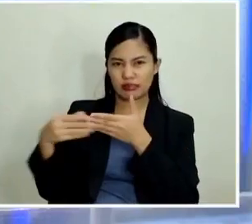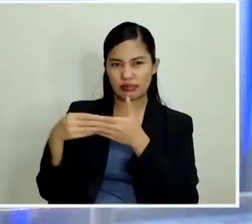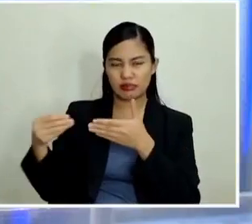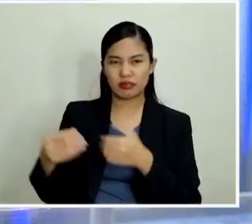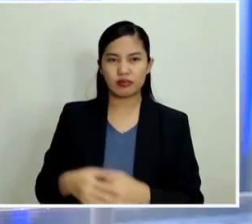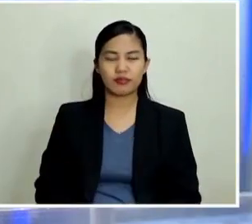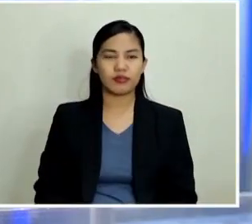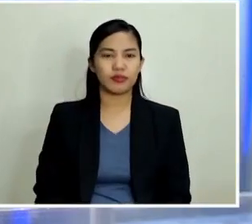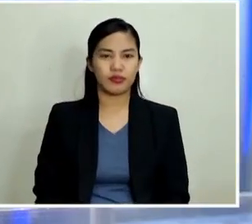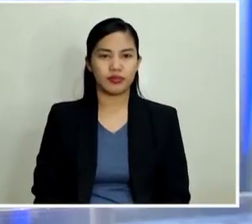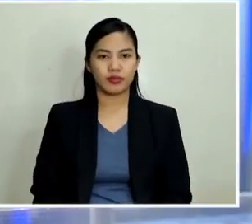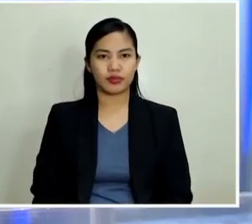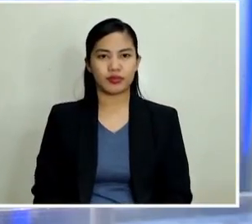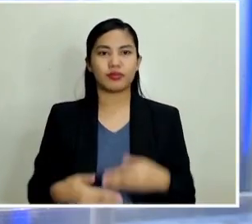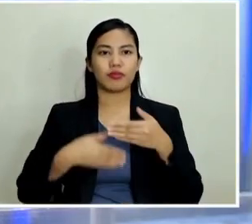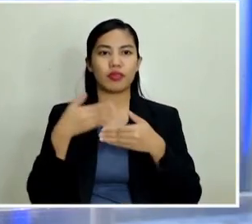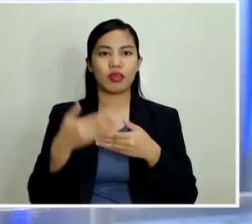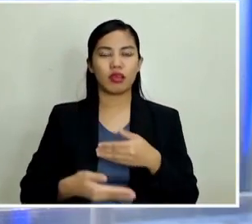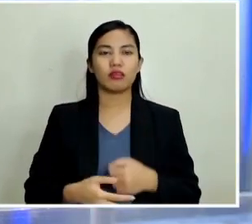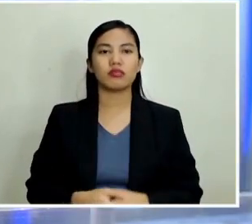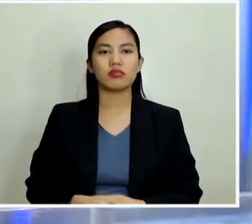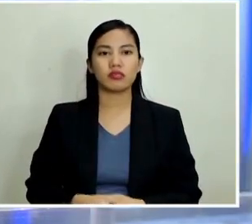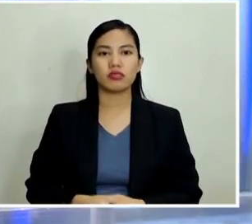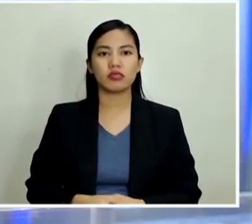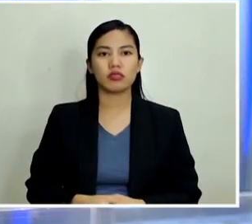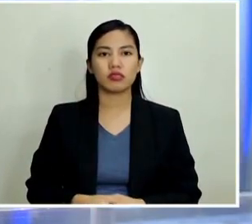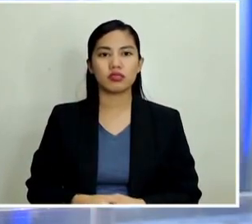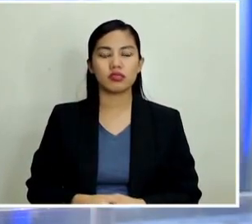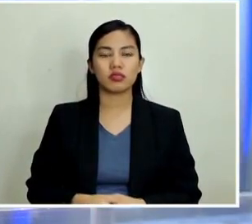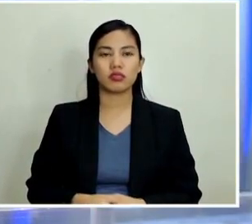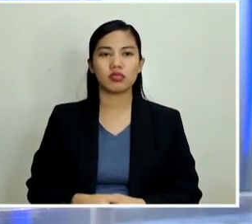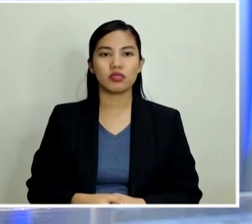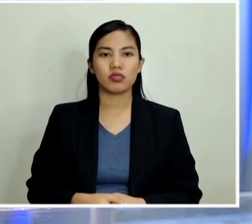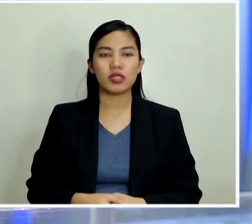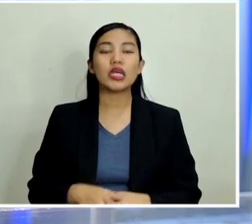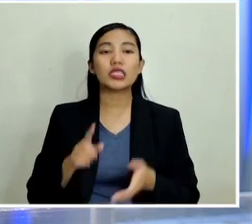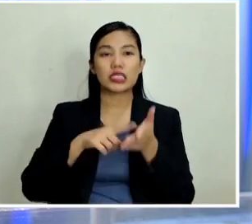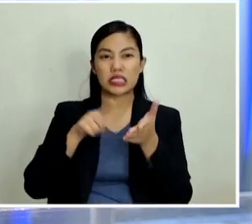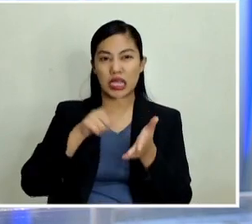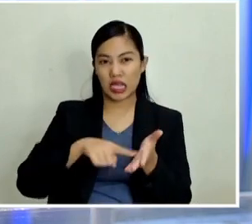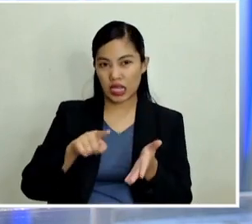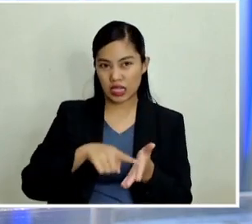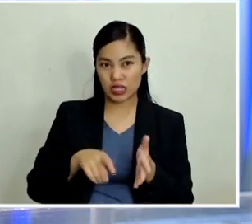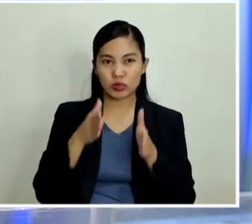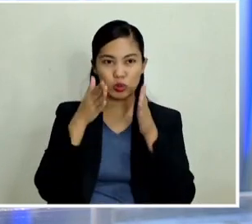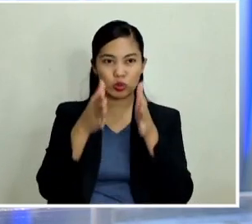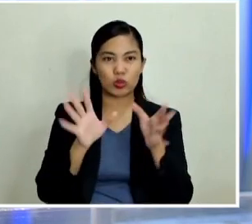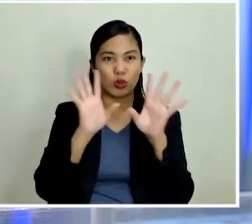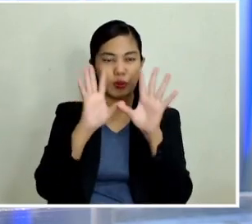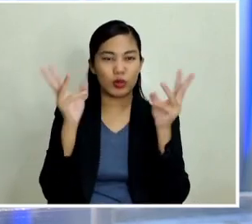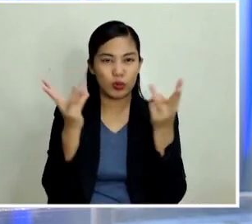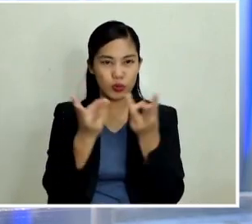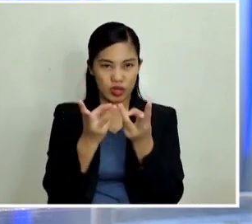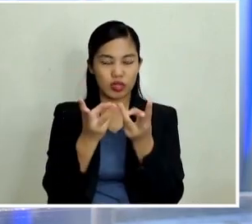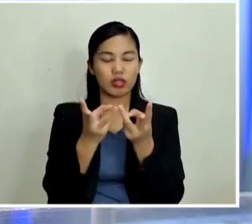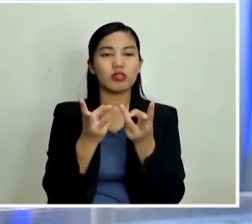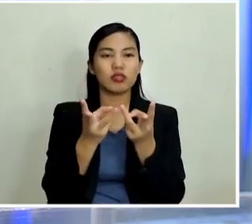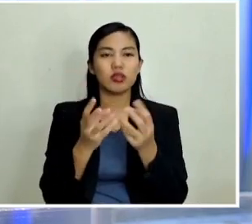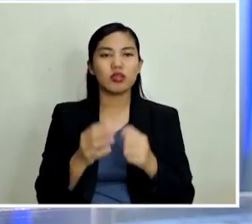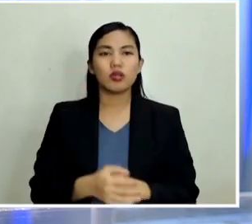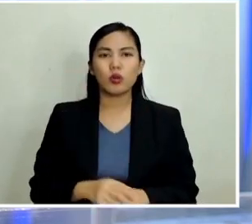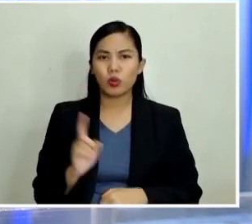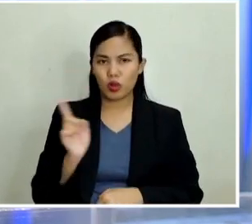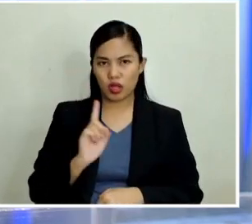Hahatiin na ng MMDA ang Commonwealth Avenue para maglagay ng eksklusibong linya sa mga bisikleta, PUV at